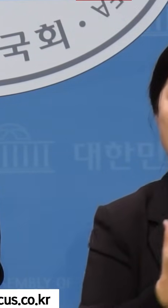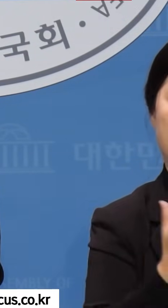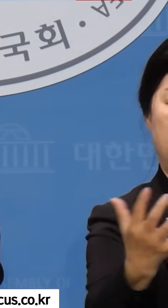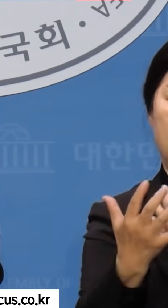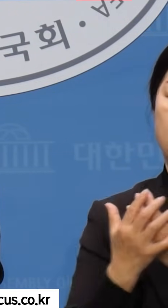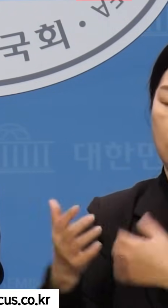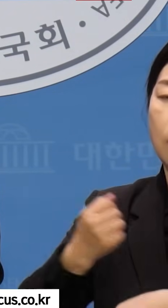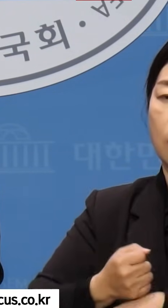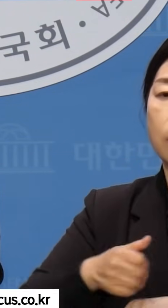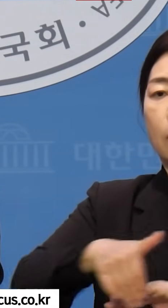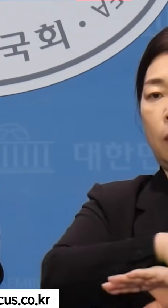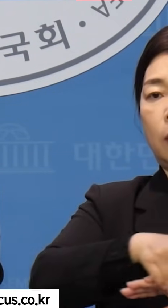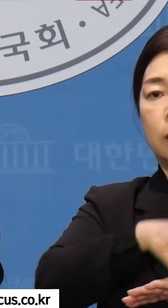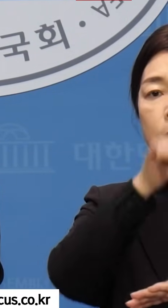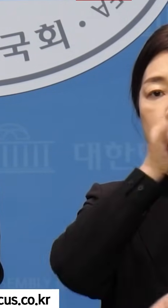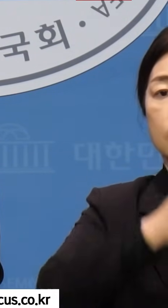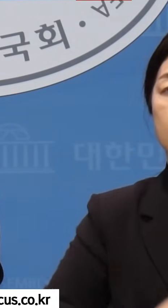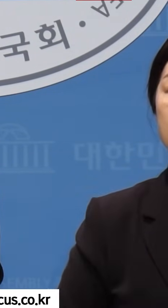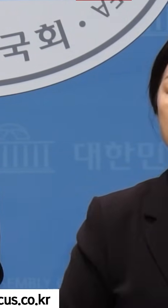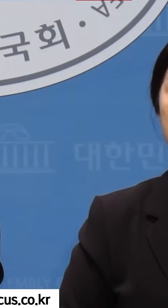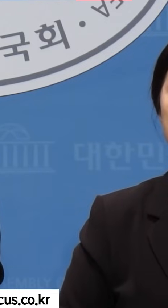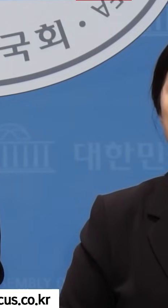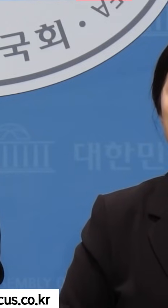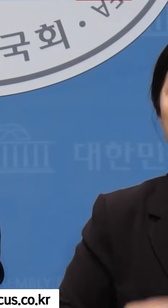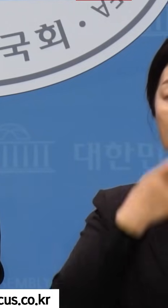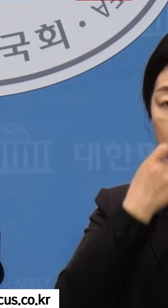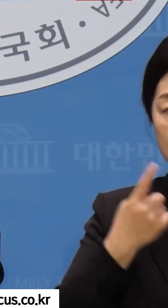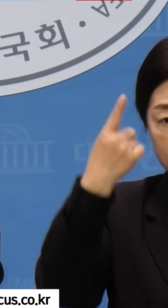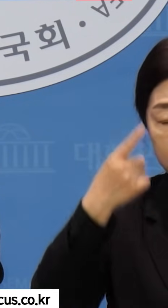오기로 되어 있습니다. 촛불이